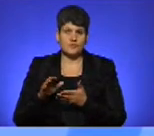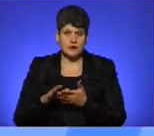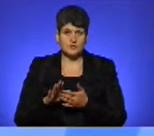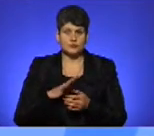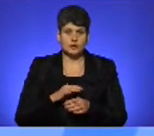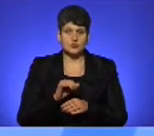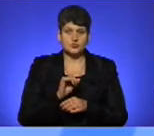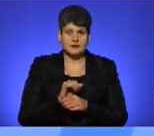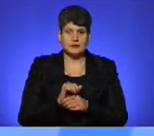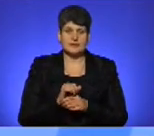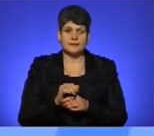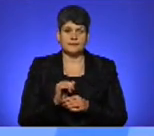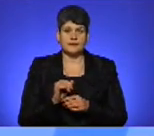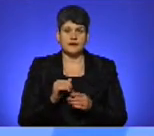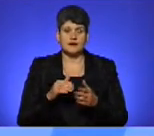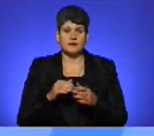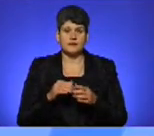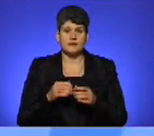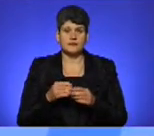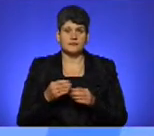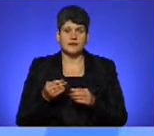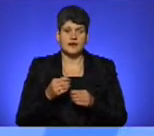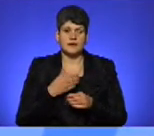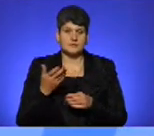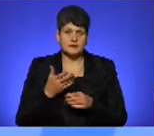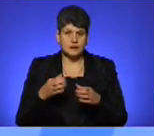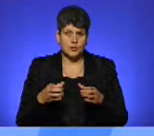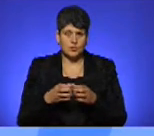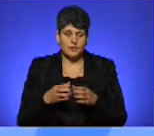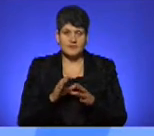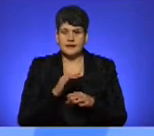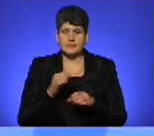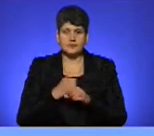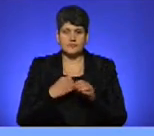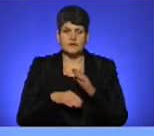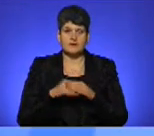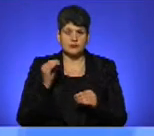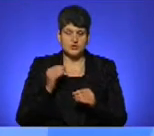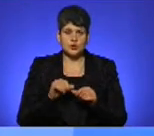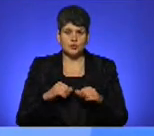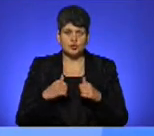призупинена агітаційна виборча кампанія, територіальні виборчі комісії не працювали в тому режимі, який необхідний для